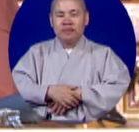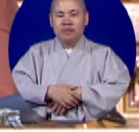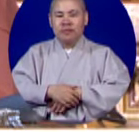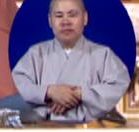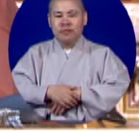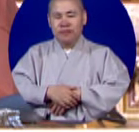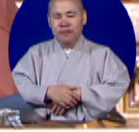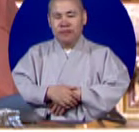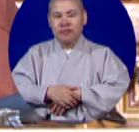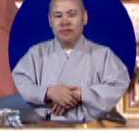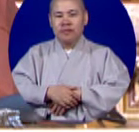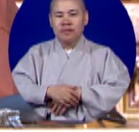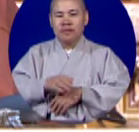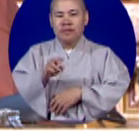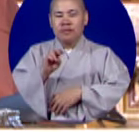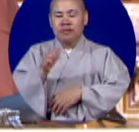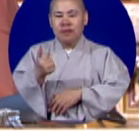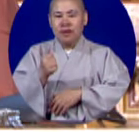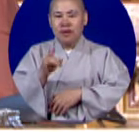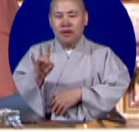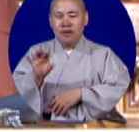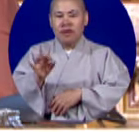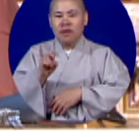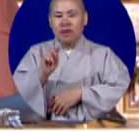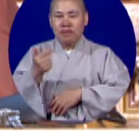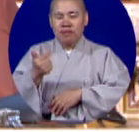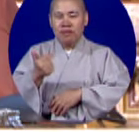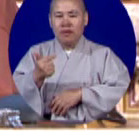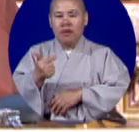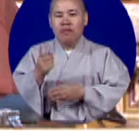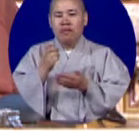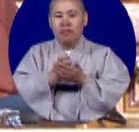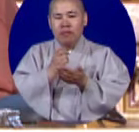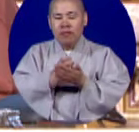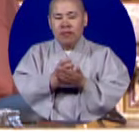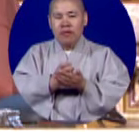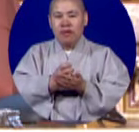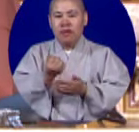부분을 화엄경 이세간품에서는